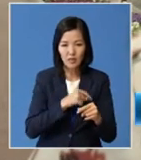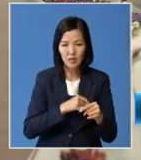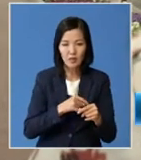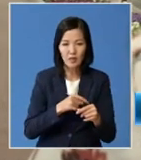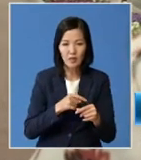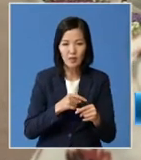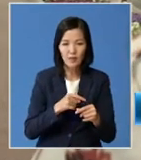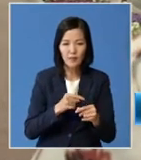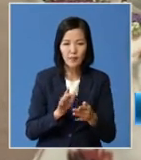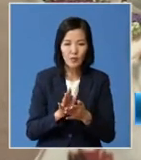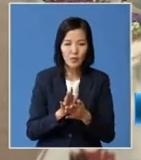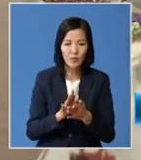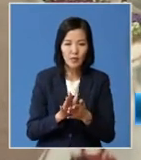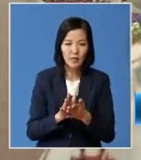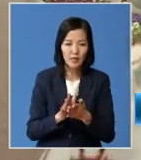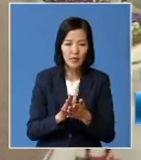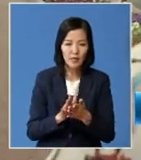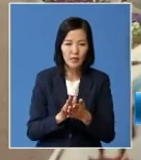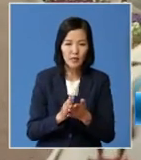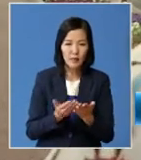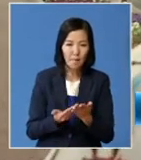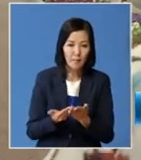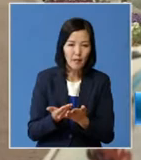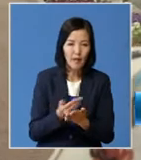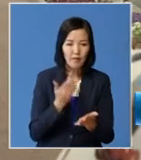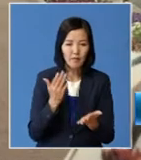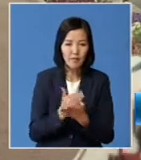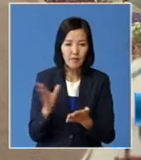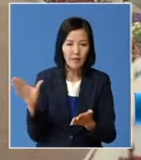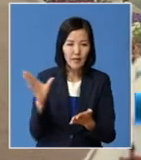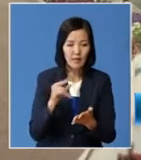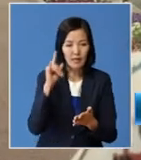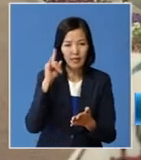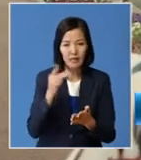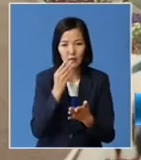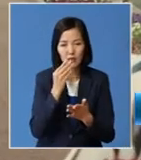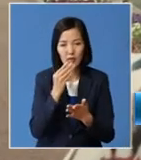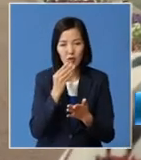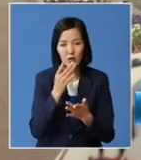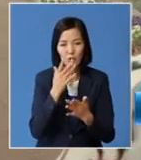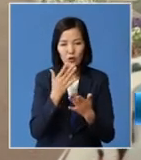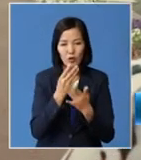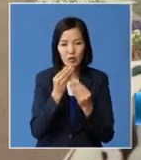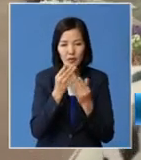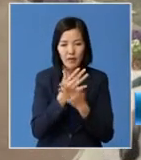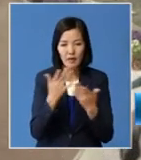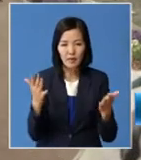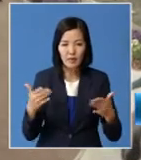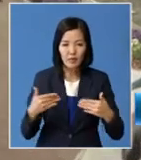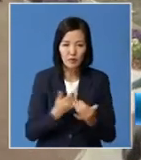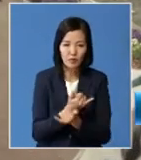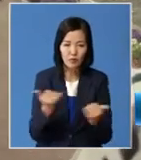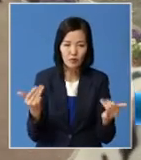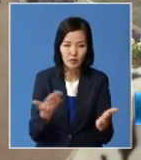құрты бар, майы бар. Тура қазақша ауылдың, өзіміздің қазақша тамағымызды берсек. Одан кейін мына Жоңғарский атау міне тұр ғой, мына